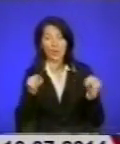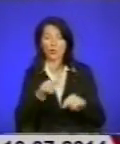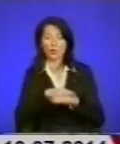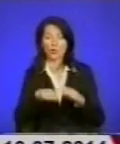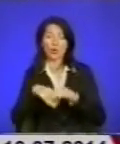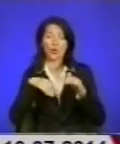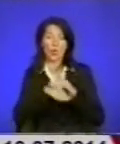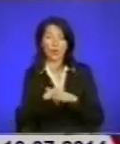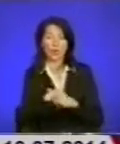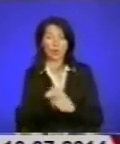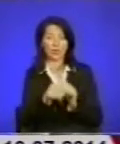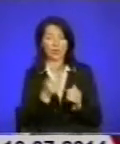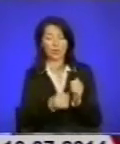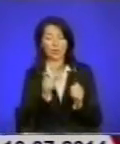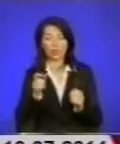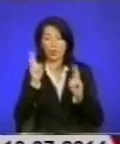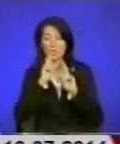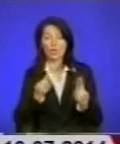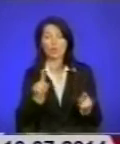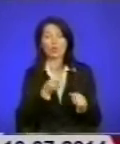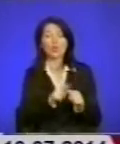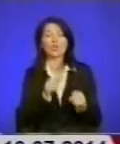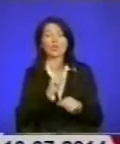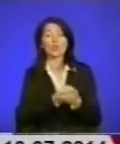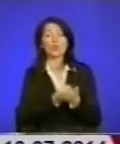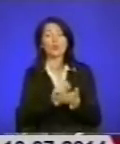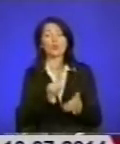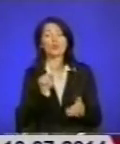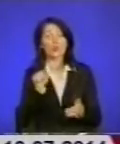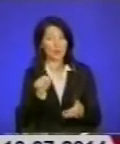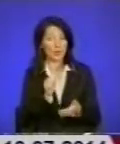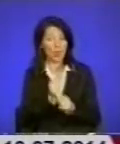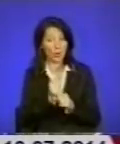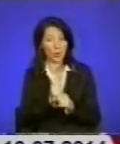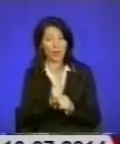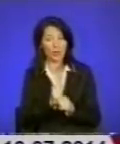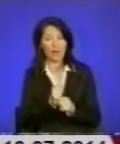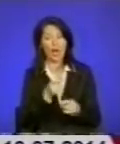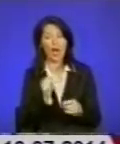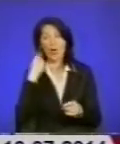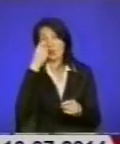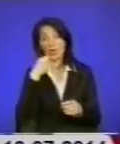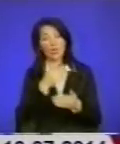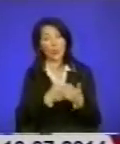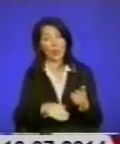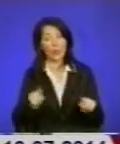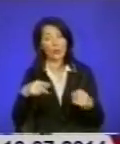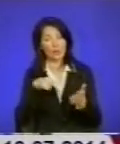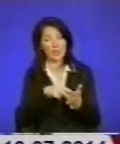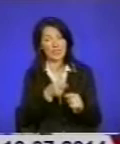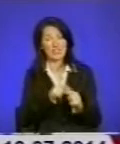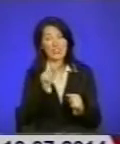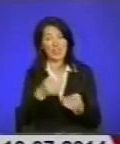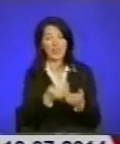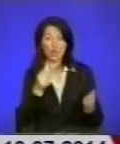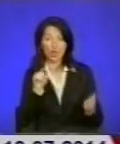замками. Часто люди не знають, що це за документ і що з ним робити. А індивідуальна програма реабілітації – це те, від чого